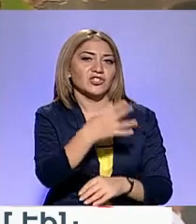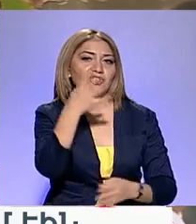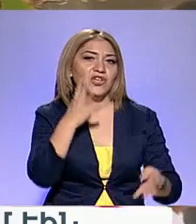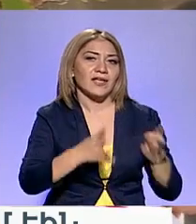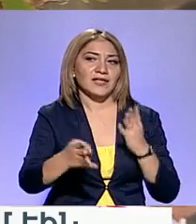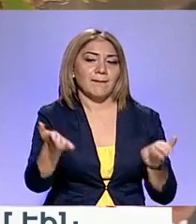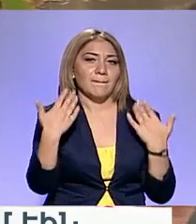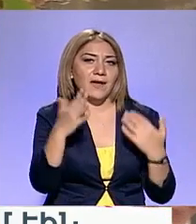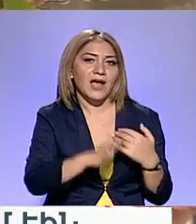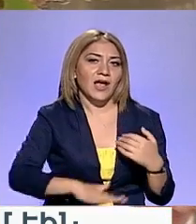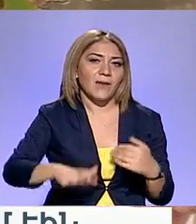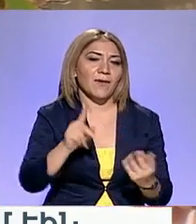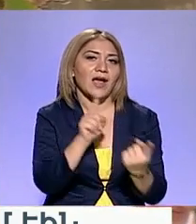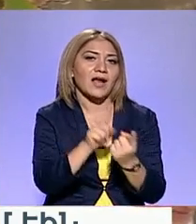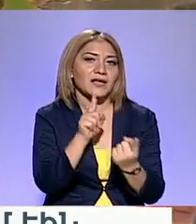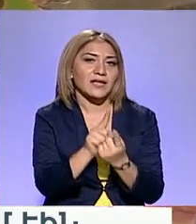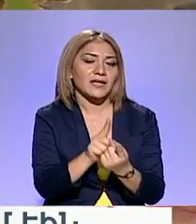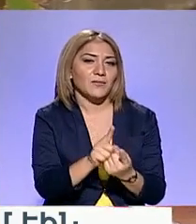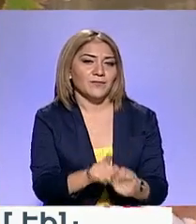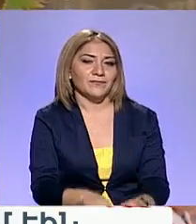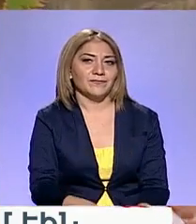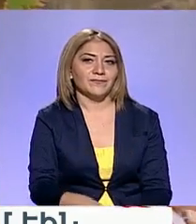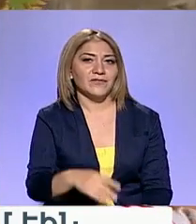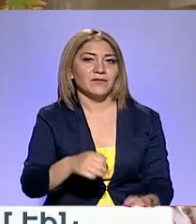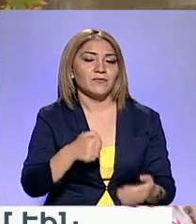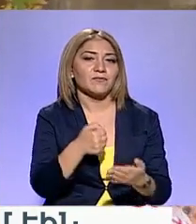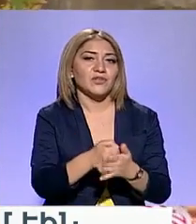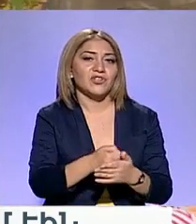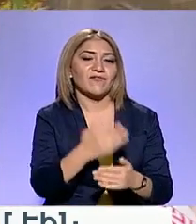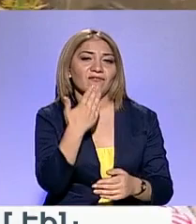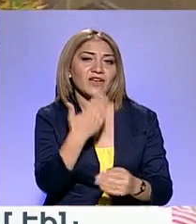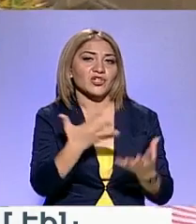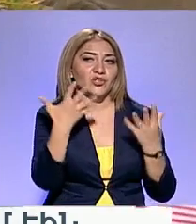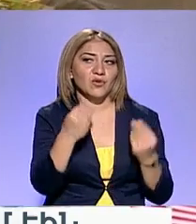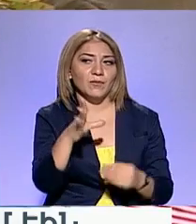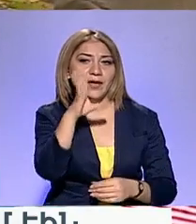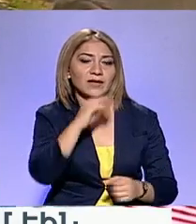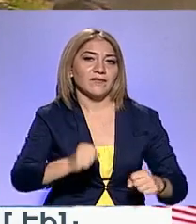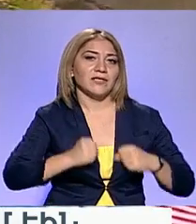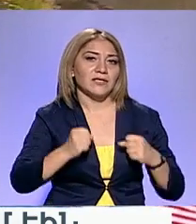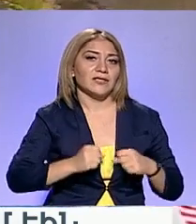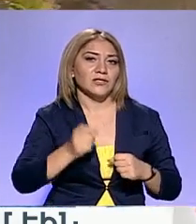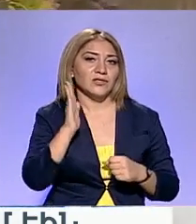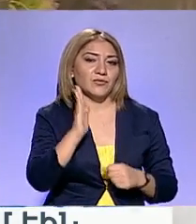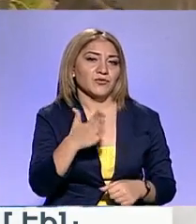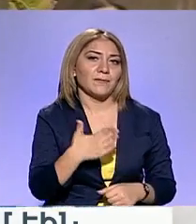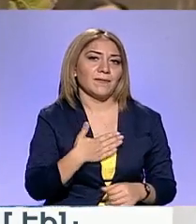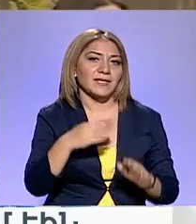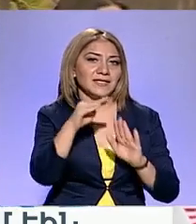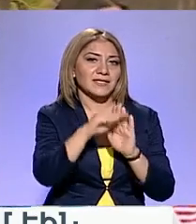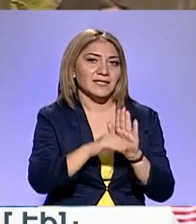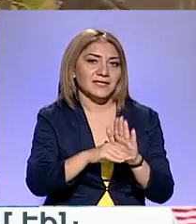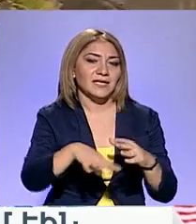բակեր, դահլիճային հանդիպումներ ենք ունենում և կարծում ենք, որ մինչև քարոզարշավի վերջին օրը կօգտագործենք մեր բոլոր հնարավորությունները, հնարավորինս մեր